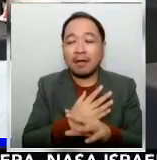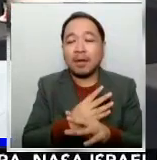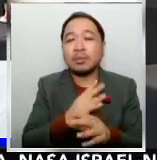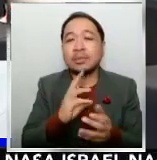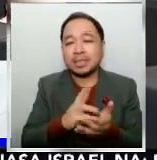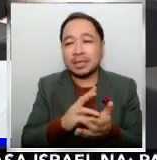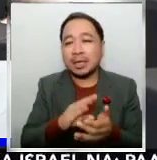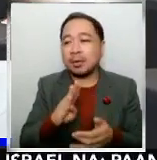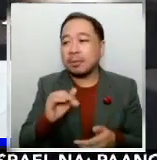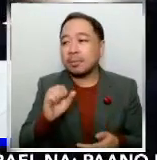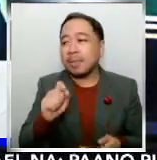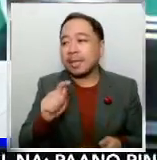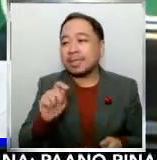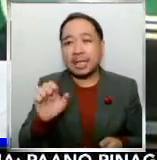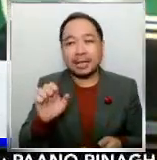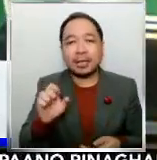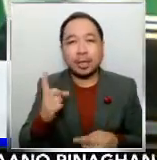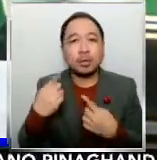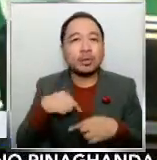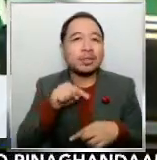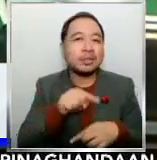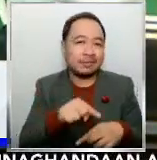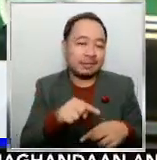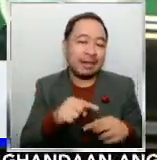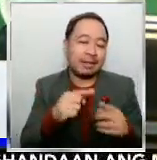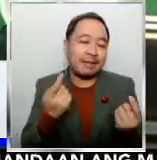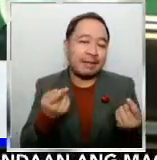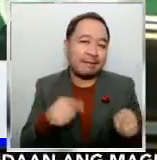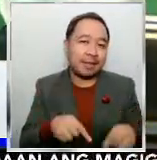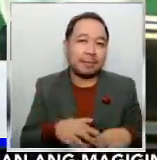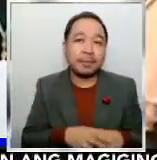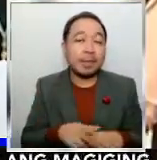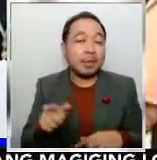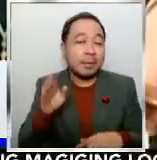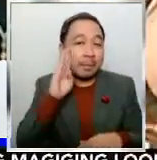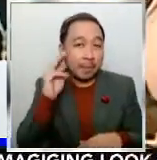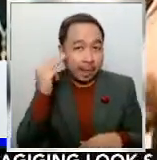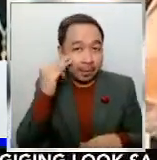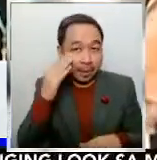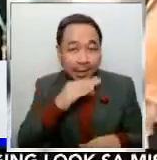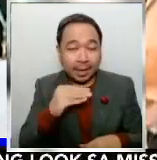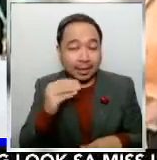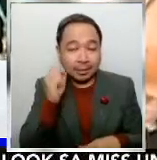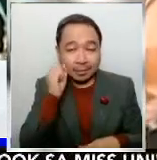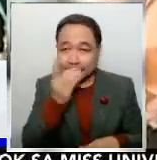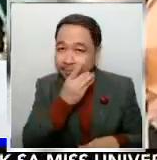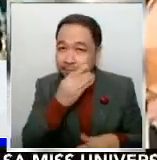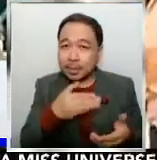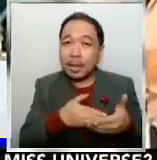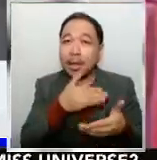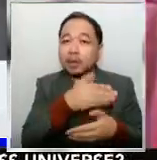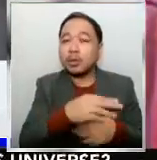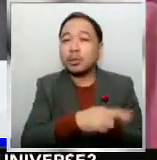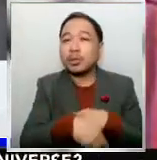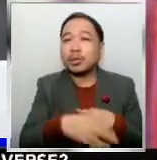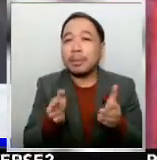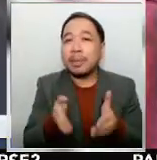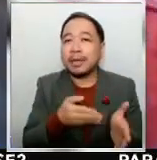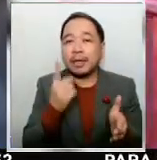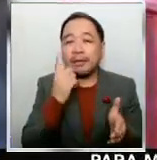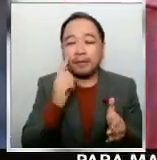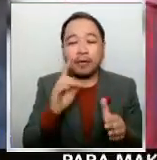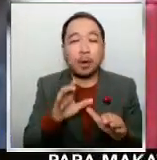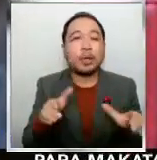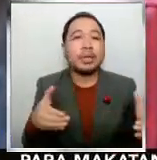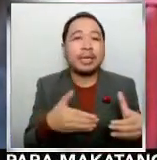Duterte sa naturang event. Dumalo din sina Marcos at Duterte sa regional planning ng League of Municipalities of the